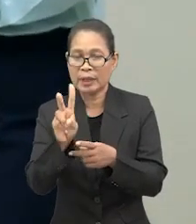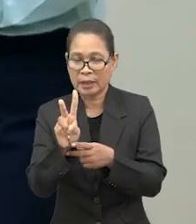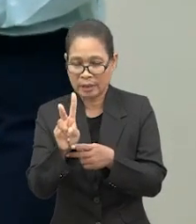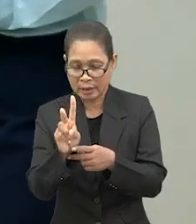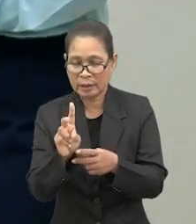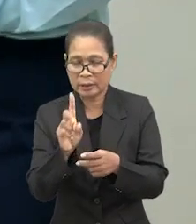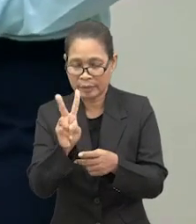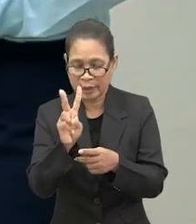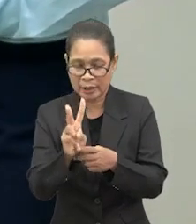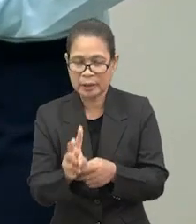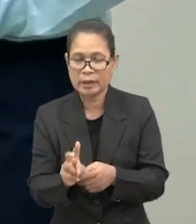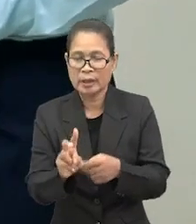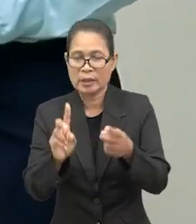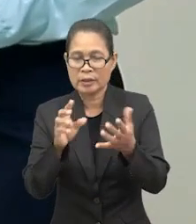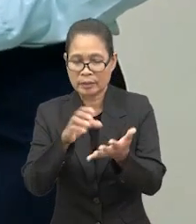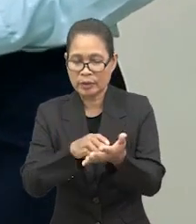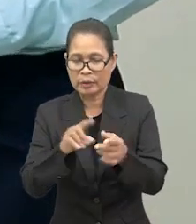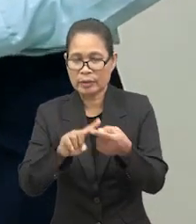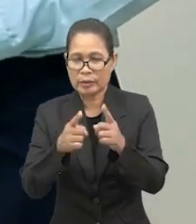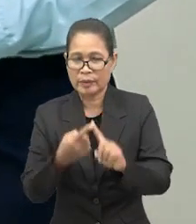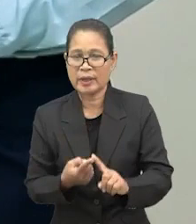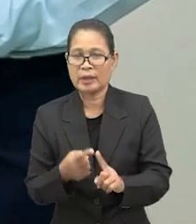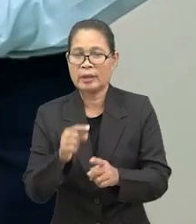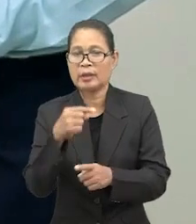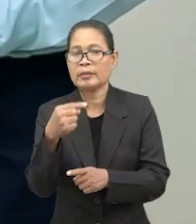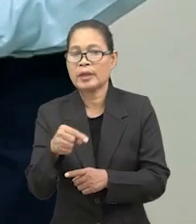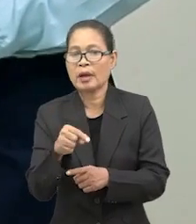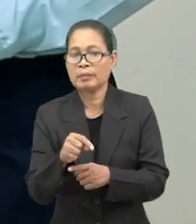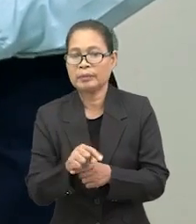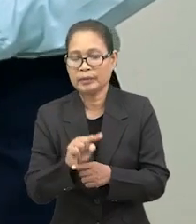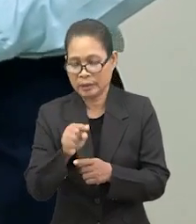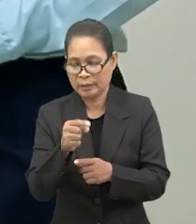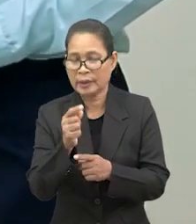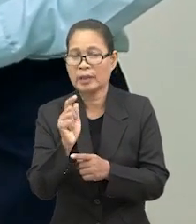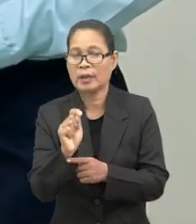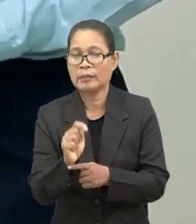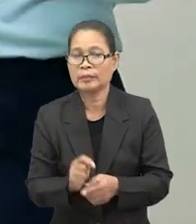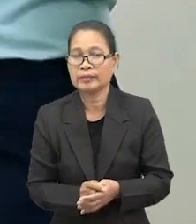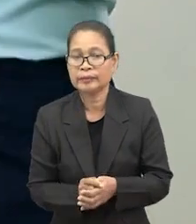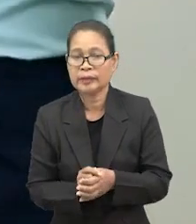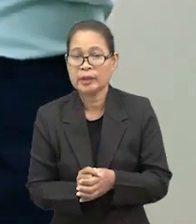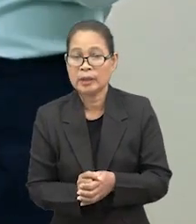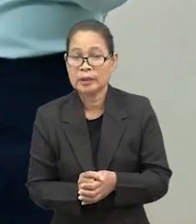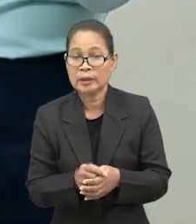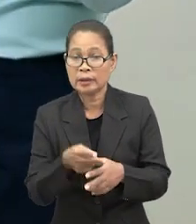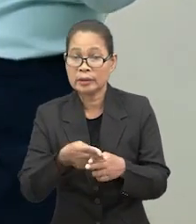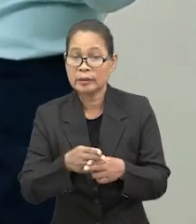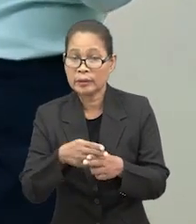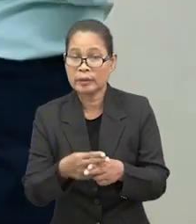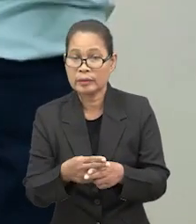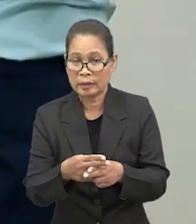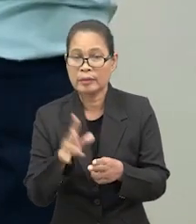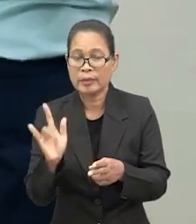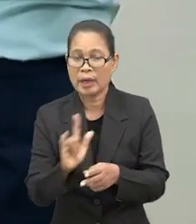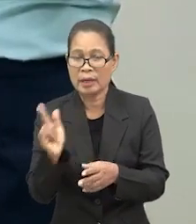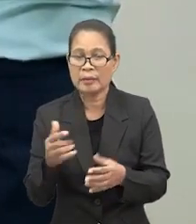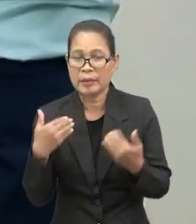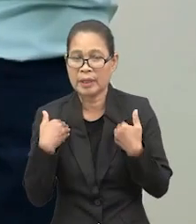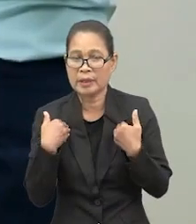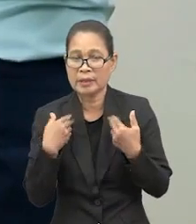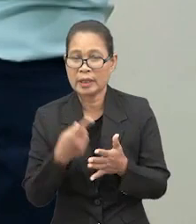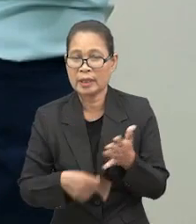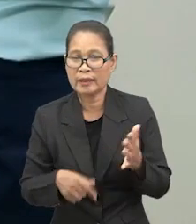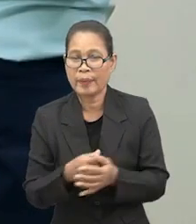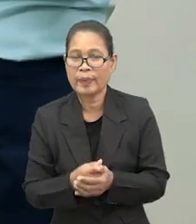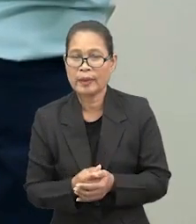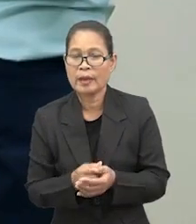tì pi phải dưỡng cứ chia chấm nón tua sự phê đọc chả dưỡng ai vô tụng ngôn mà prà bán tụng